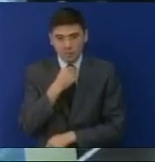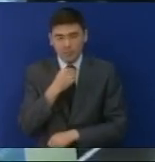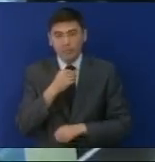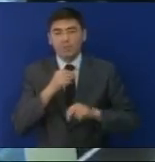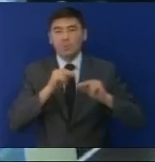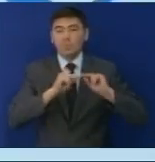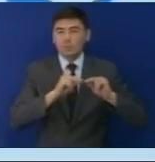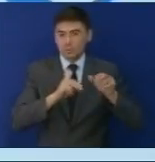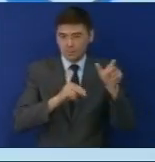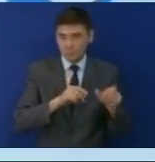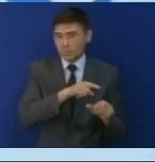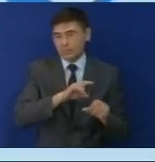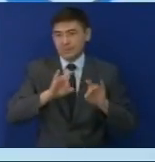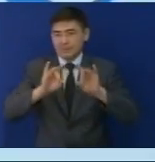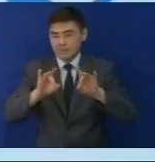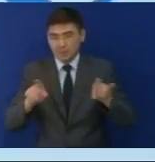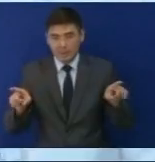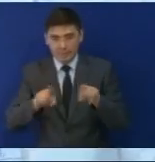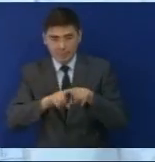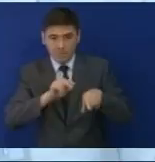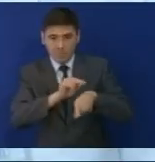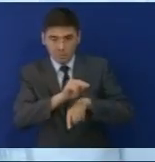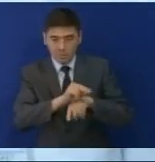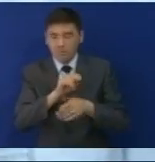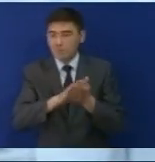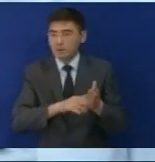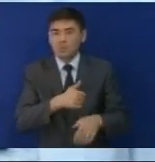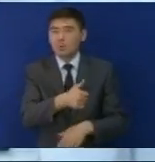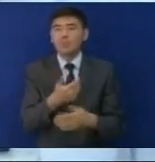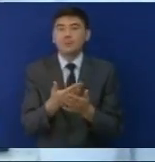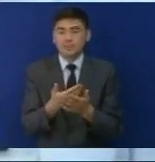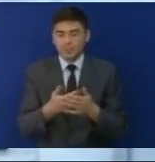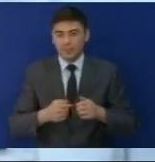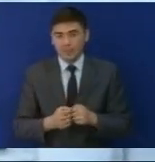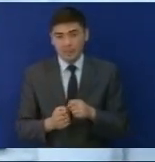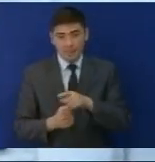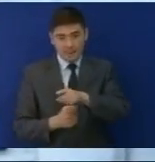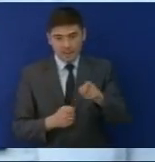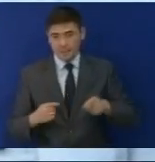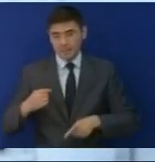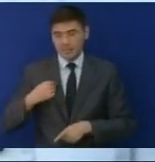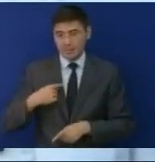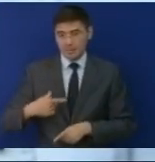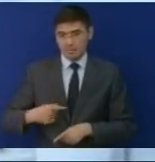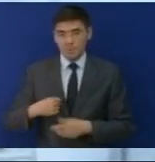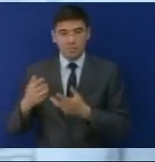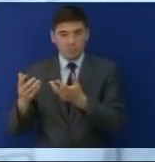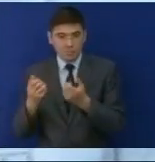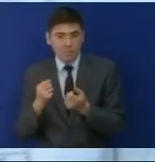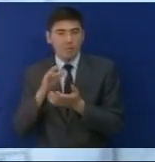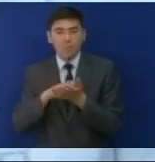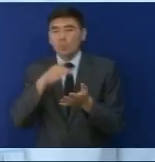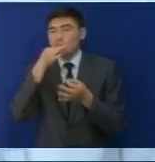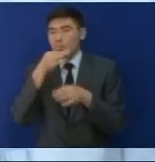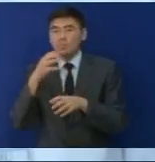и выпускниками вуза. То есть наши дипломы последующим выпускников должны быть признаны во всем мире, это